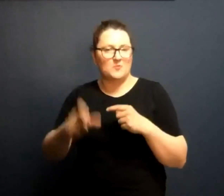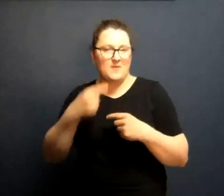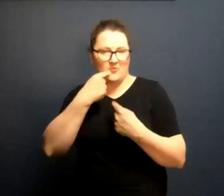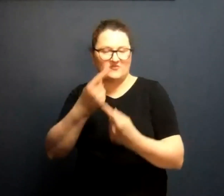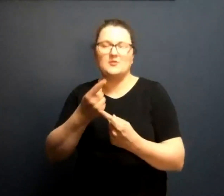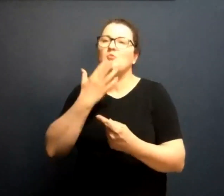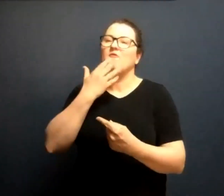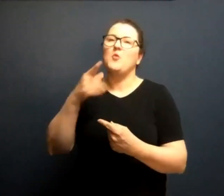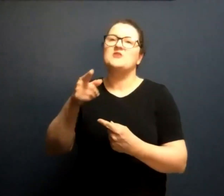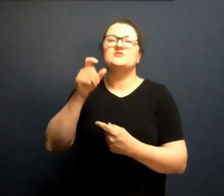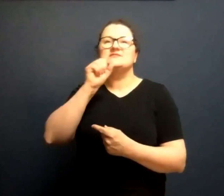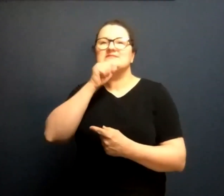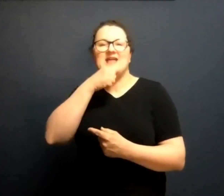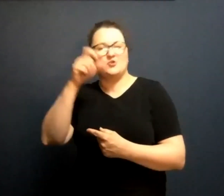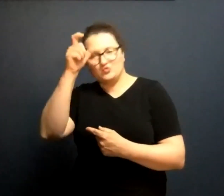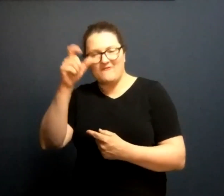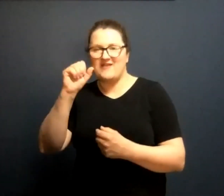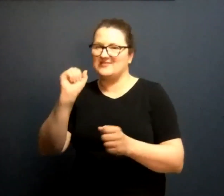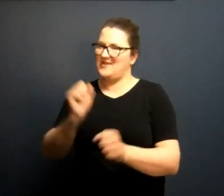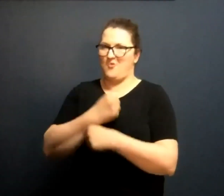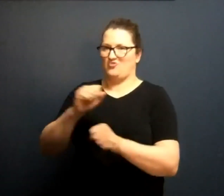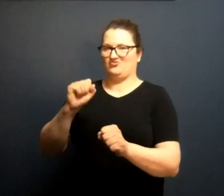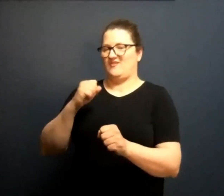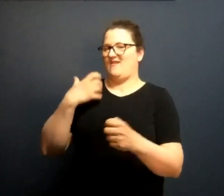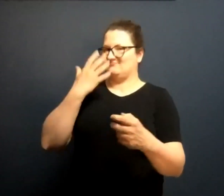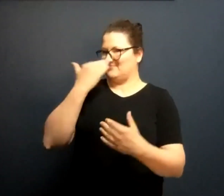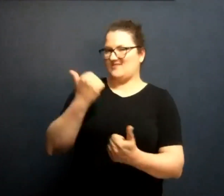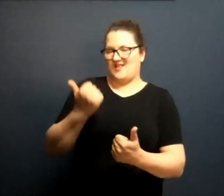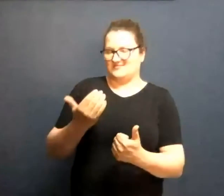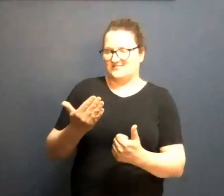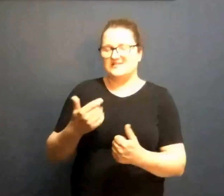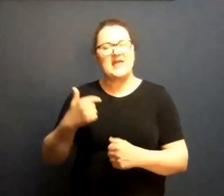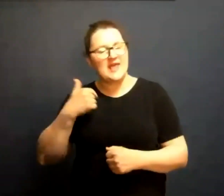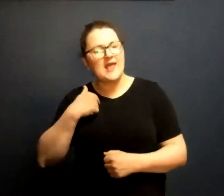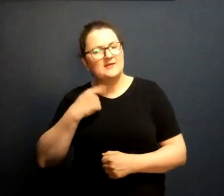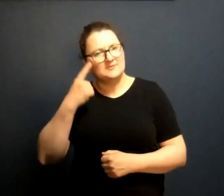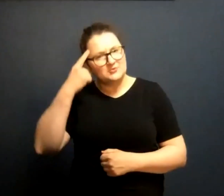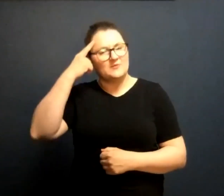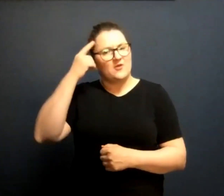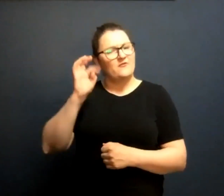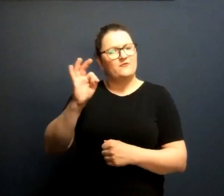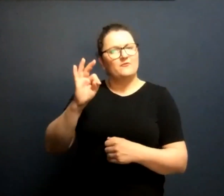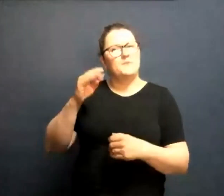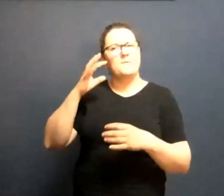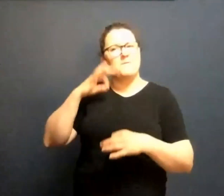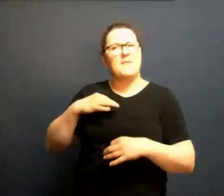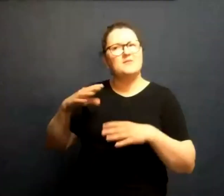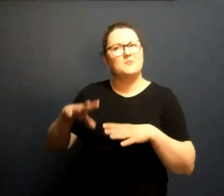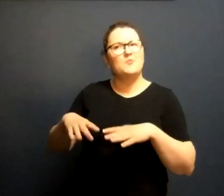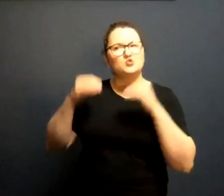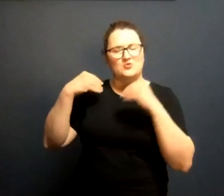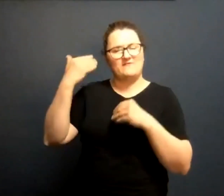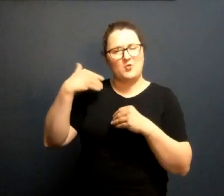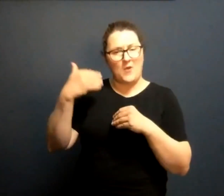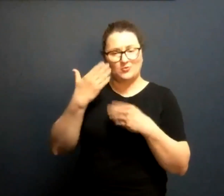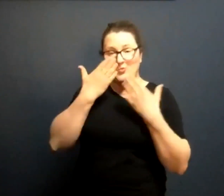stary człowiek nie może być atrakcyjny. I tak przypomniało mi się początek Pani wykładu, kiedy pokazywała Pani, jak